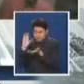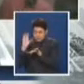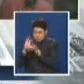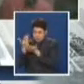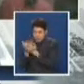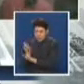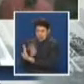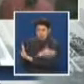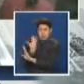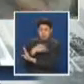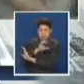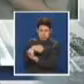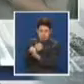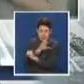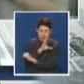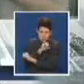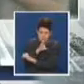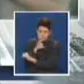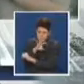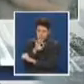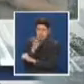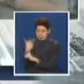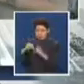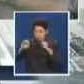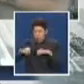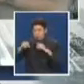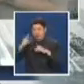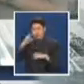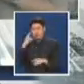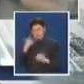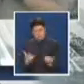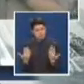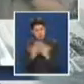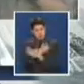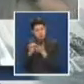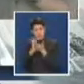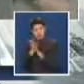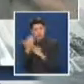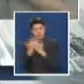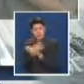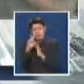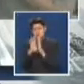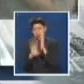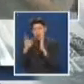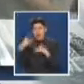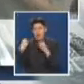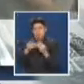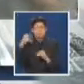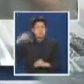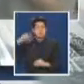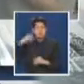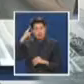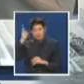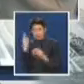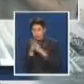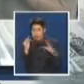ช่วยเหลือปี50ปี49ยังมีเลยครับแต่นี่จะไม่ให้เป็นอย่างนั้นนะครับไอ้ที่เราอนุมัติเป็นกรณีพิเศษขนาดนี้เนี่ยตั้งใจว่าโอน